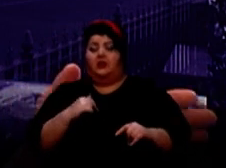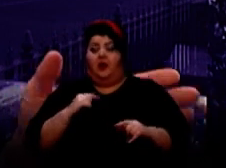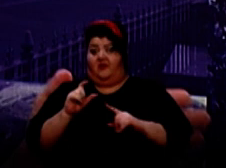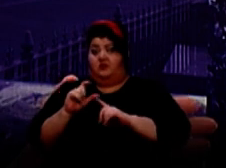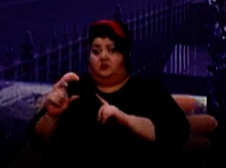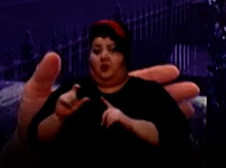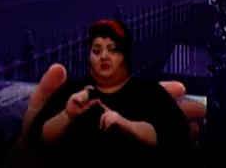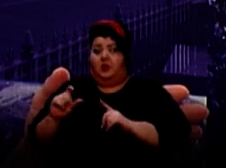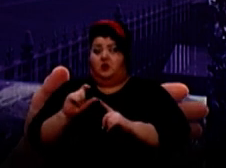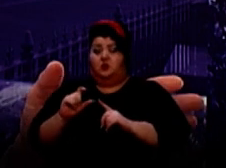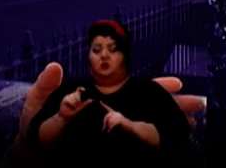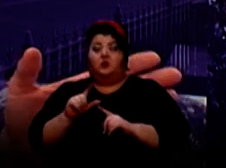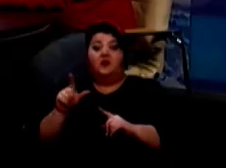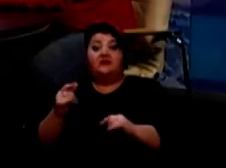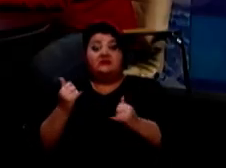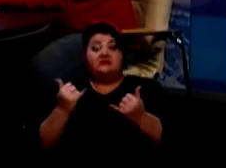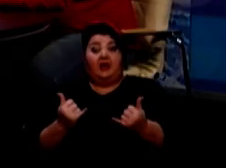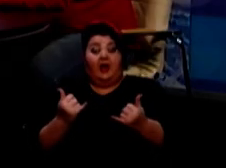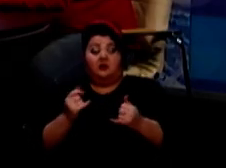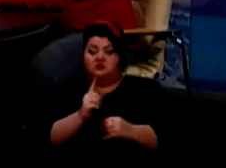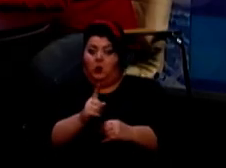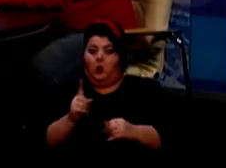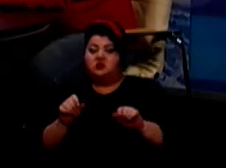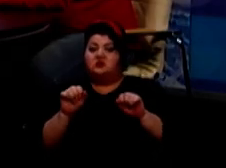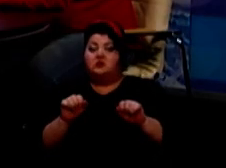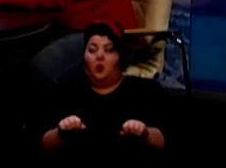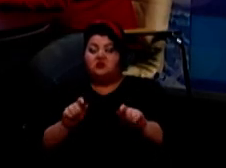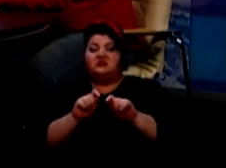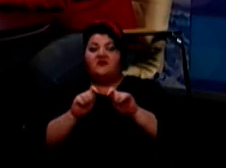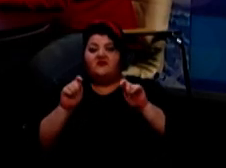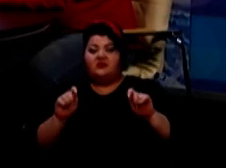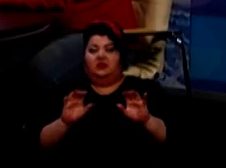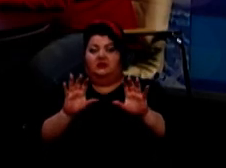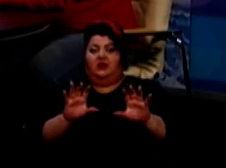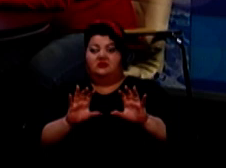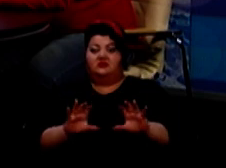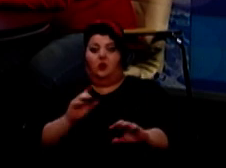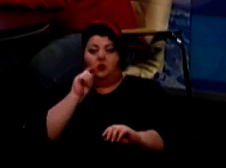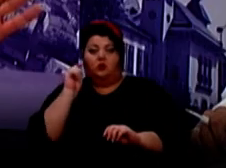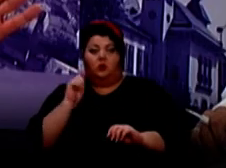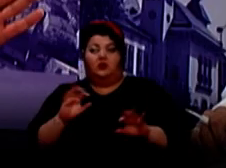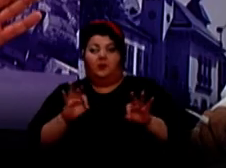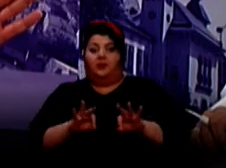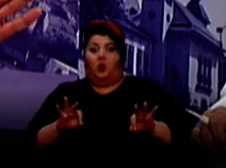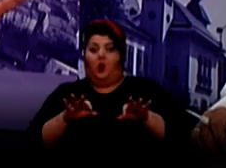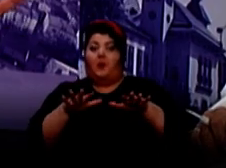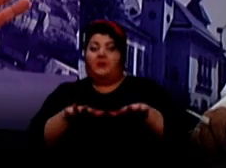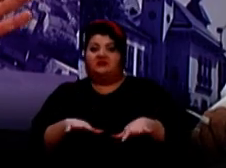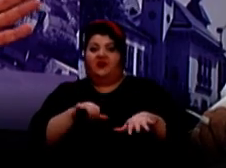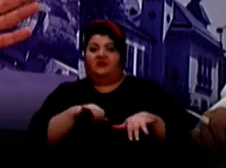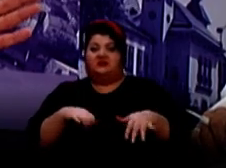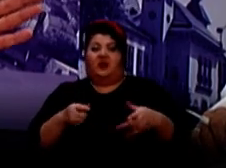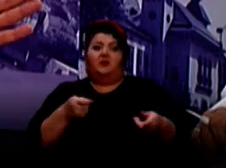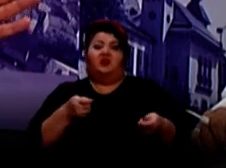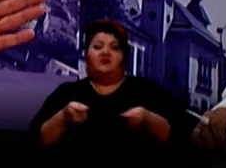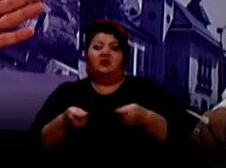я апелюю. Зараз кожен може відкрити закон України про місцеве самоврядування. Дослухайте. Ви